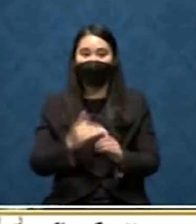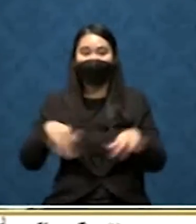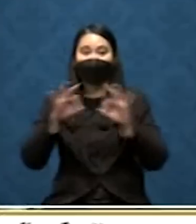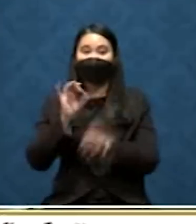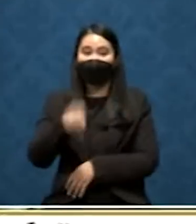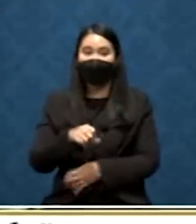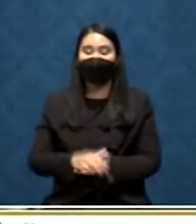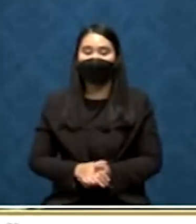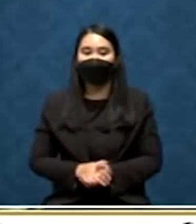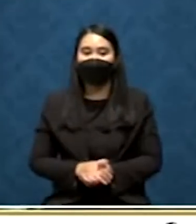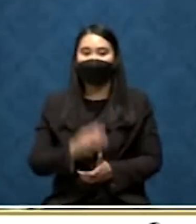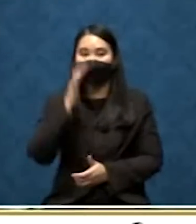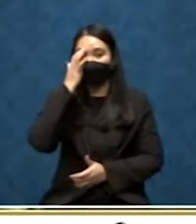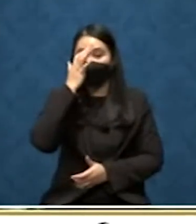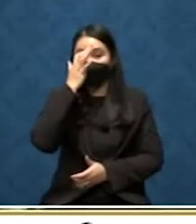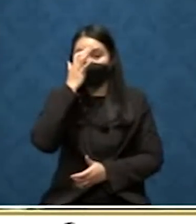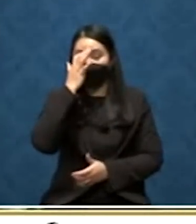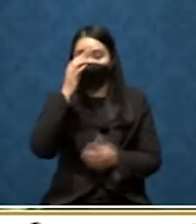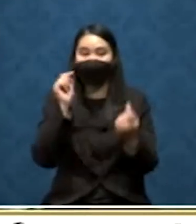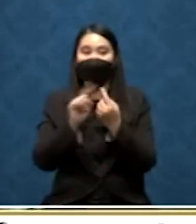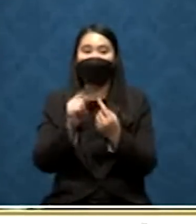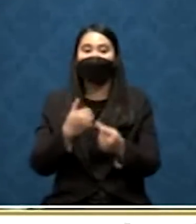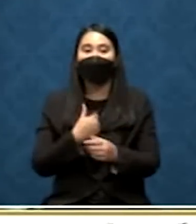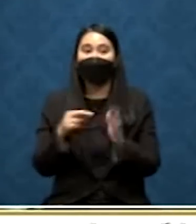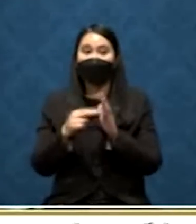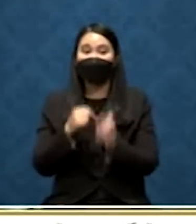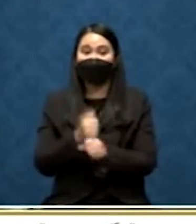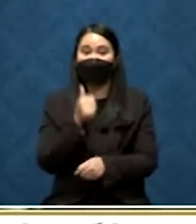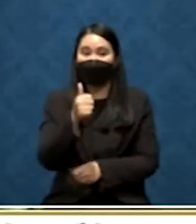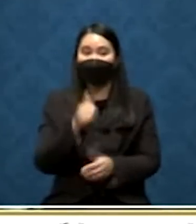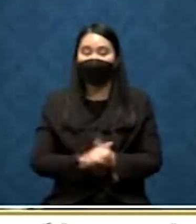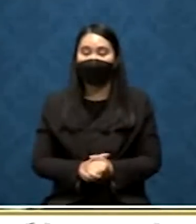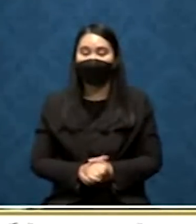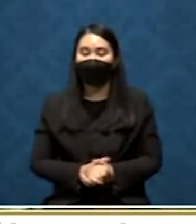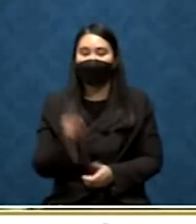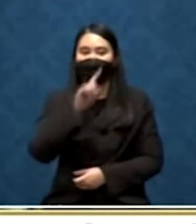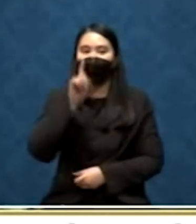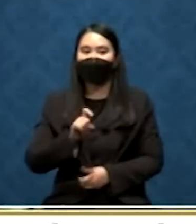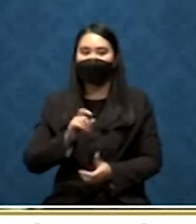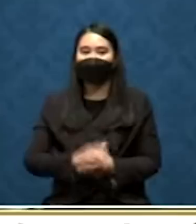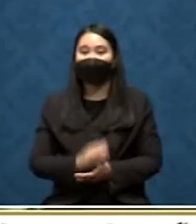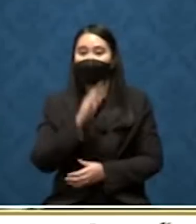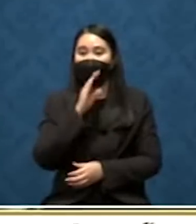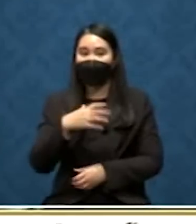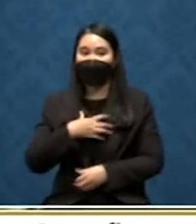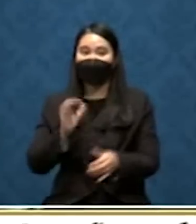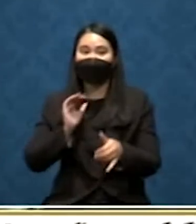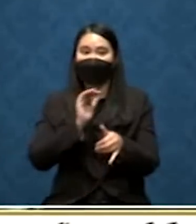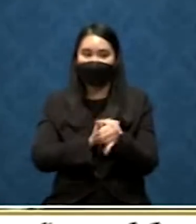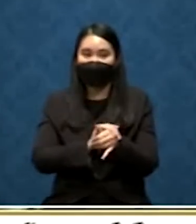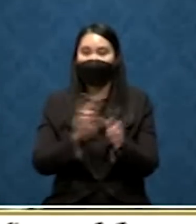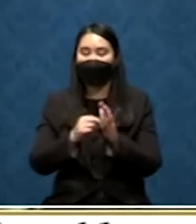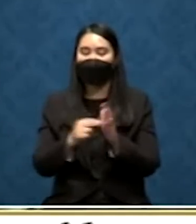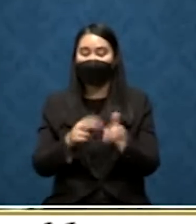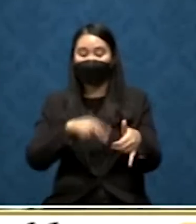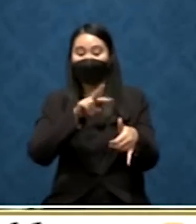วากันเธครับท่านประทานครับมันแบบนกได้เหรตกลงว่าถาจะจับใครต้องมา